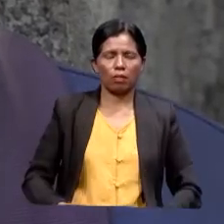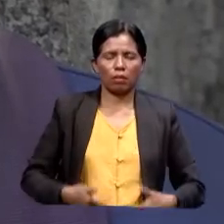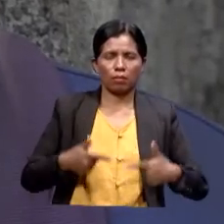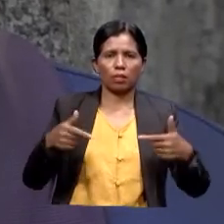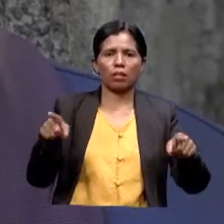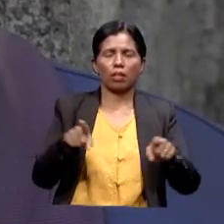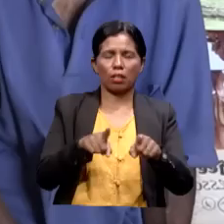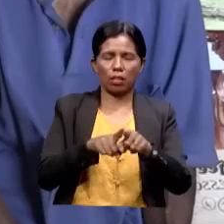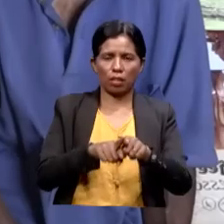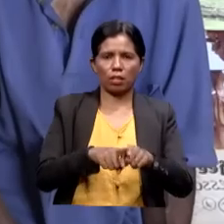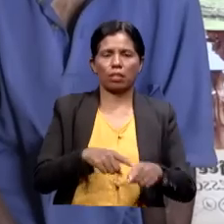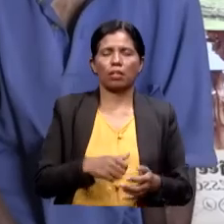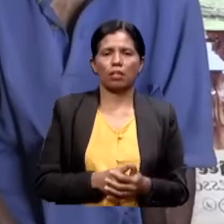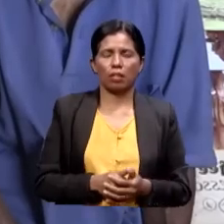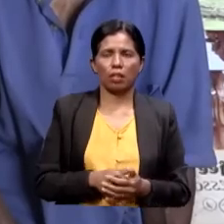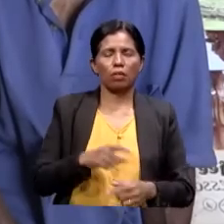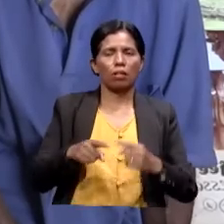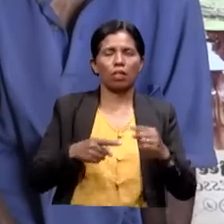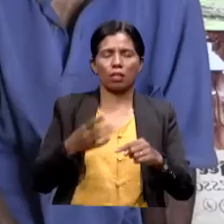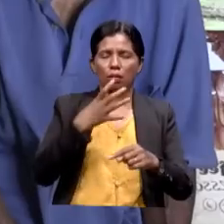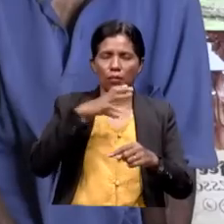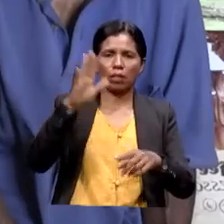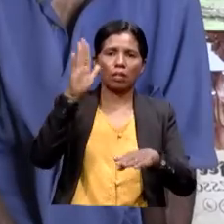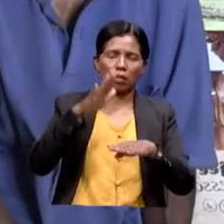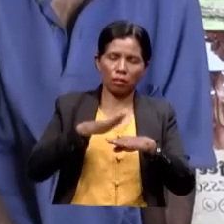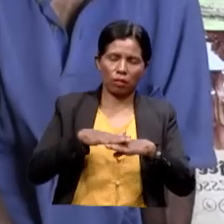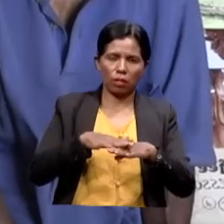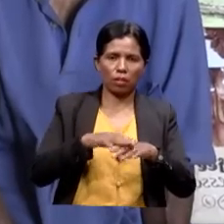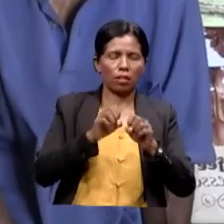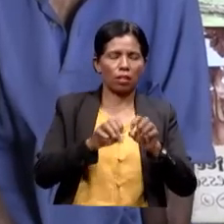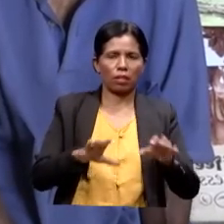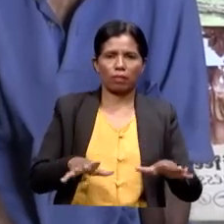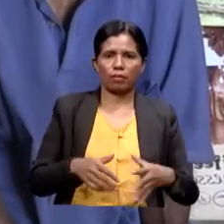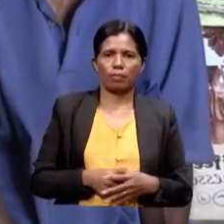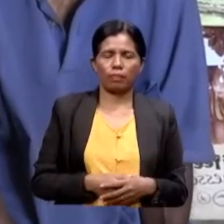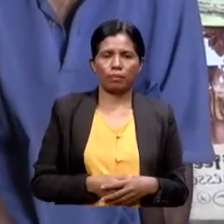hanesa mahoen. Mahira loro matang hanas, lako ne turuk.